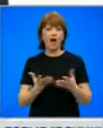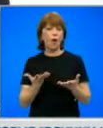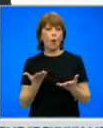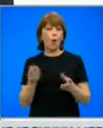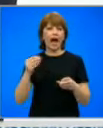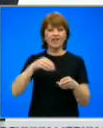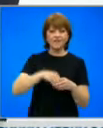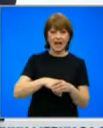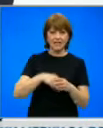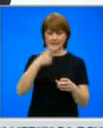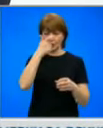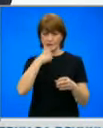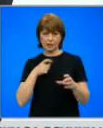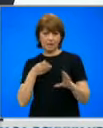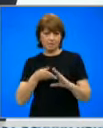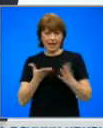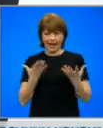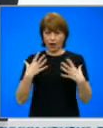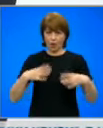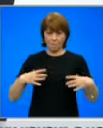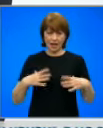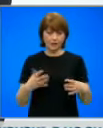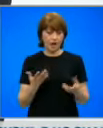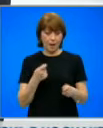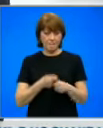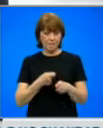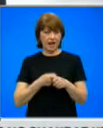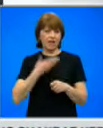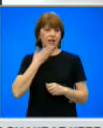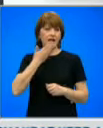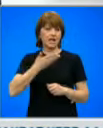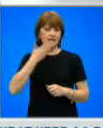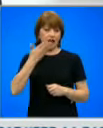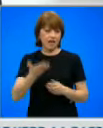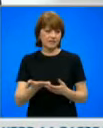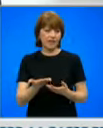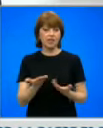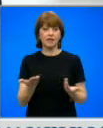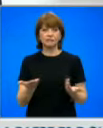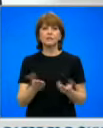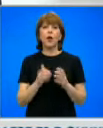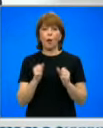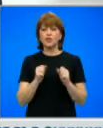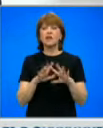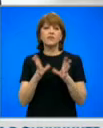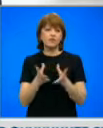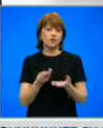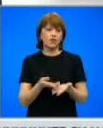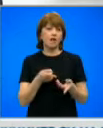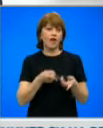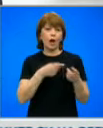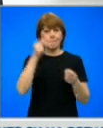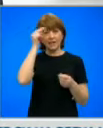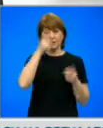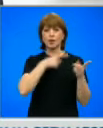е влязъл, сам ли е влязъл, как е бил облечен, правил ли е изказване от трибуната, не е ли правил и така нататък. Та българската прокуратура